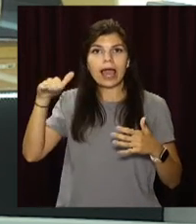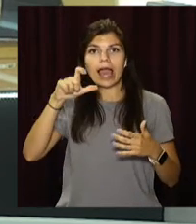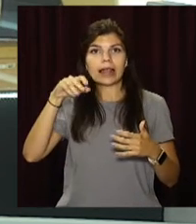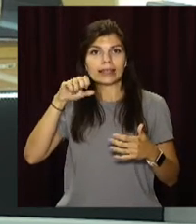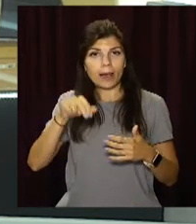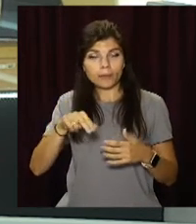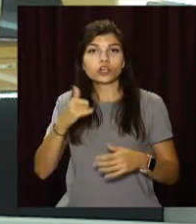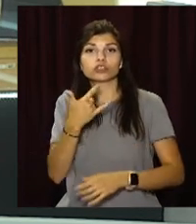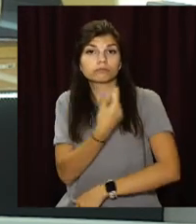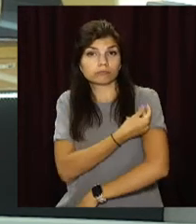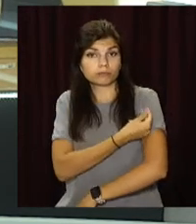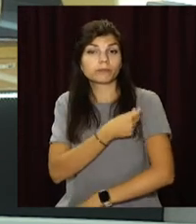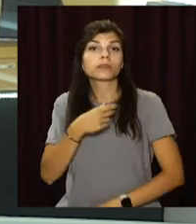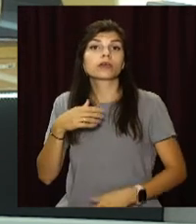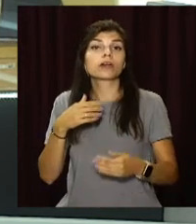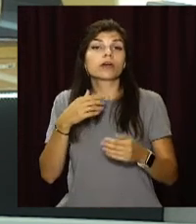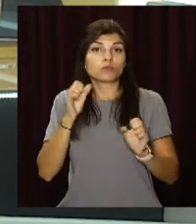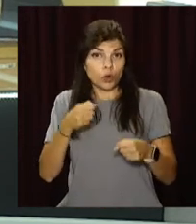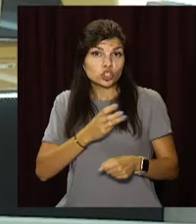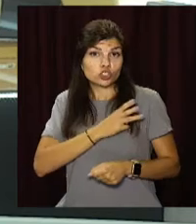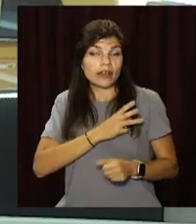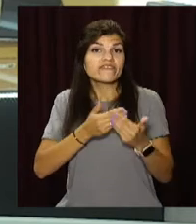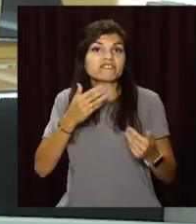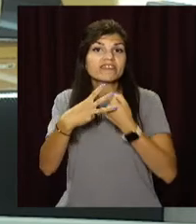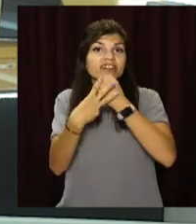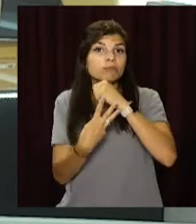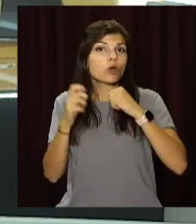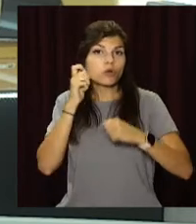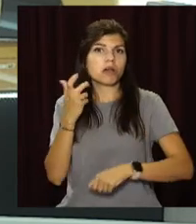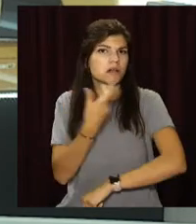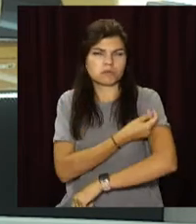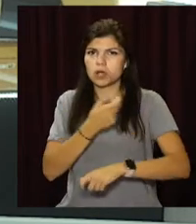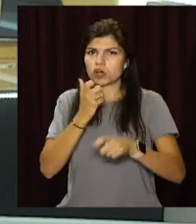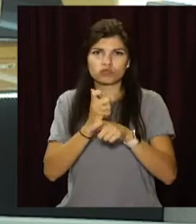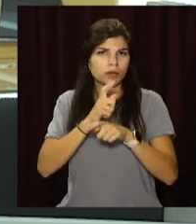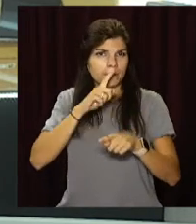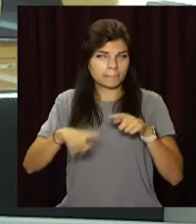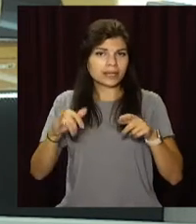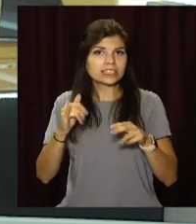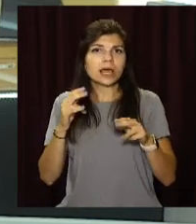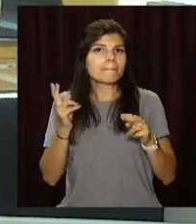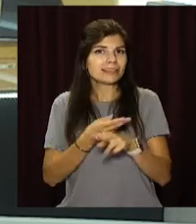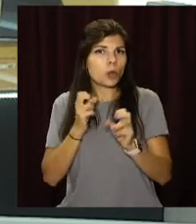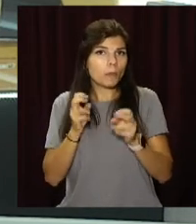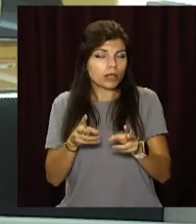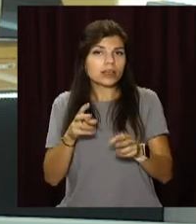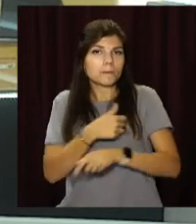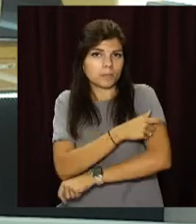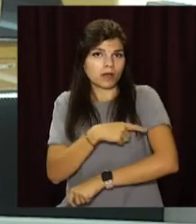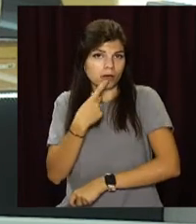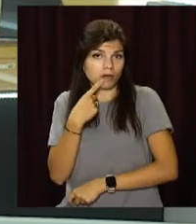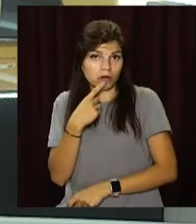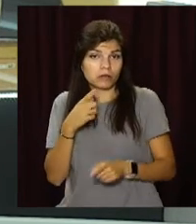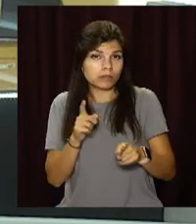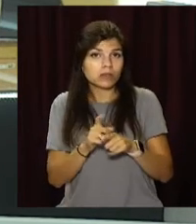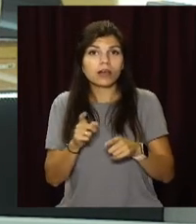можуть зробити всі охочі від 18 років. Процедура швидка та безпечна, твердять медики. З першими